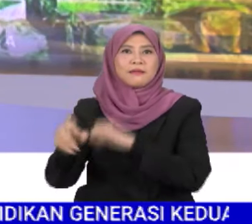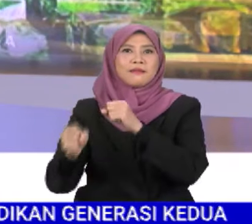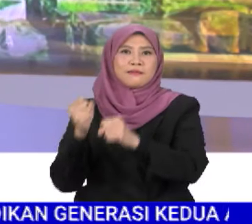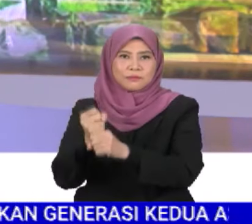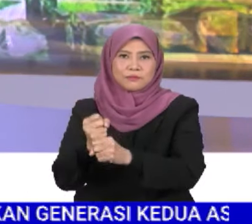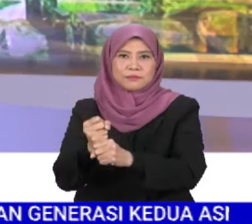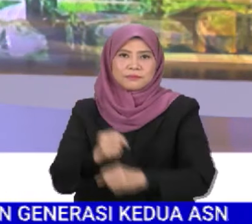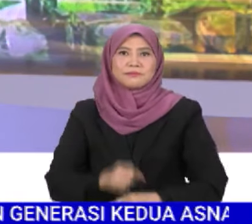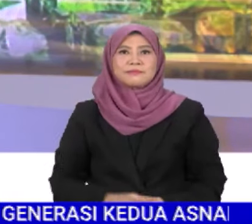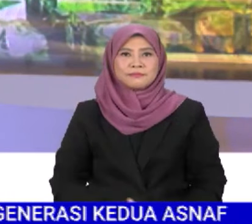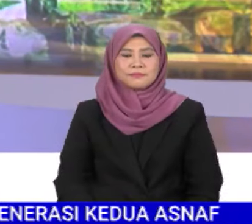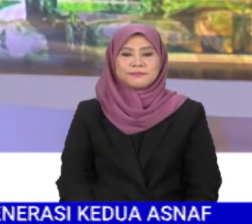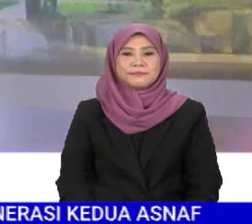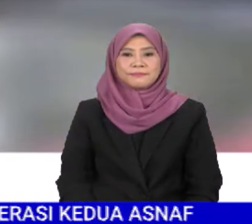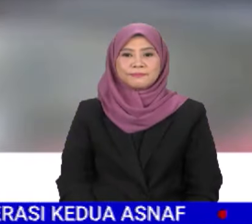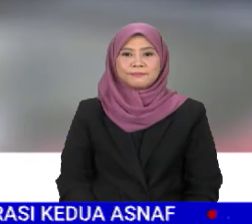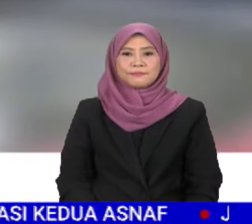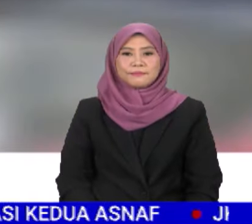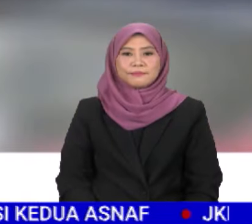tahun